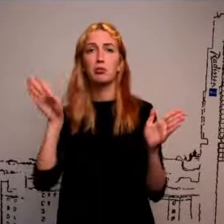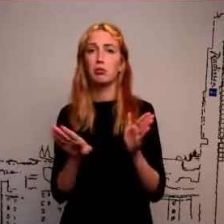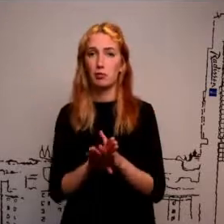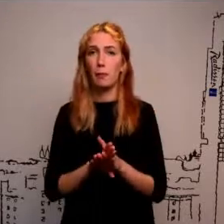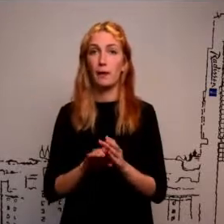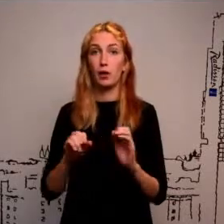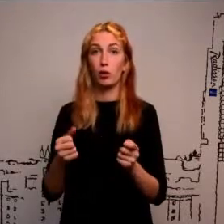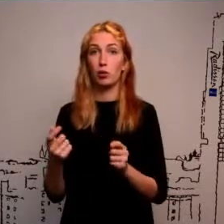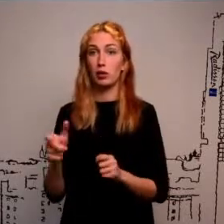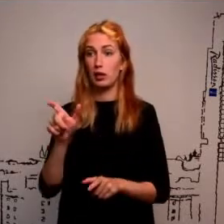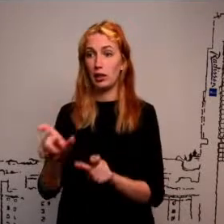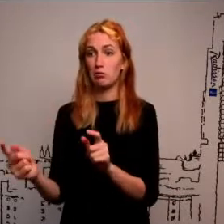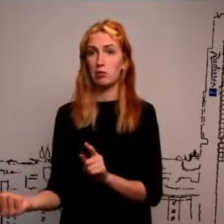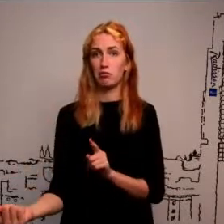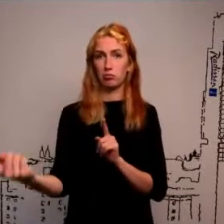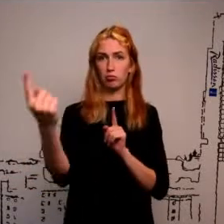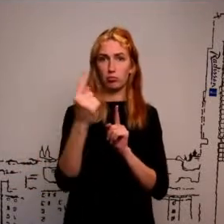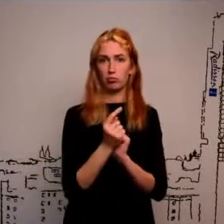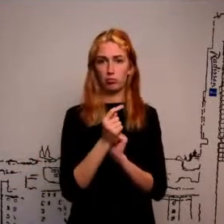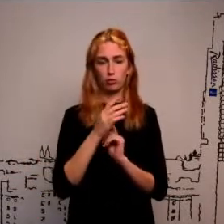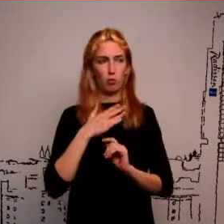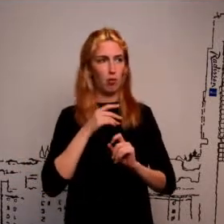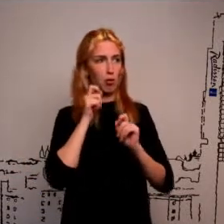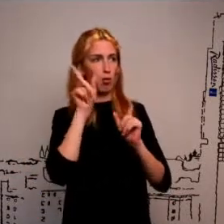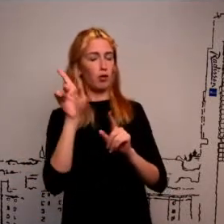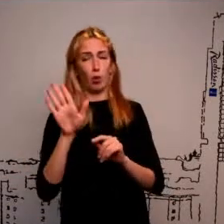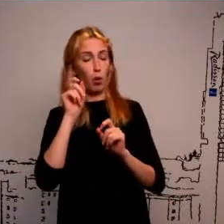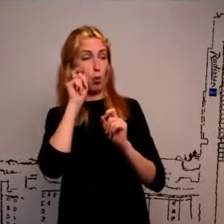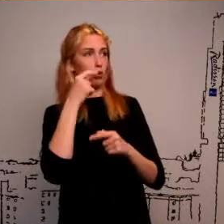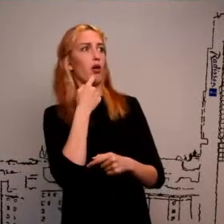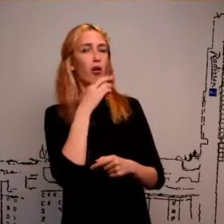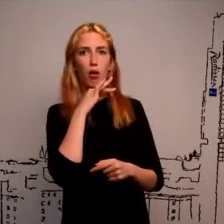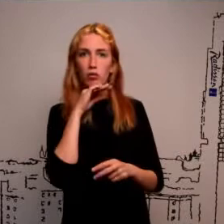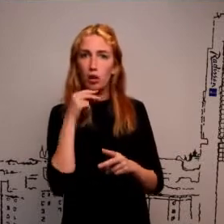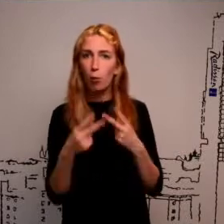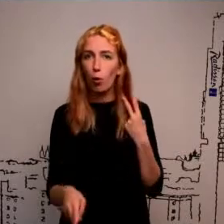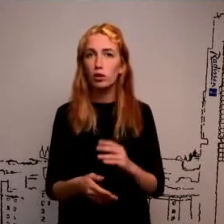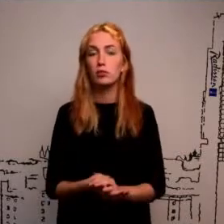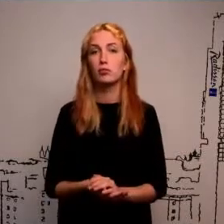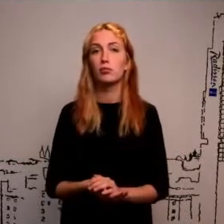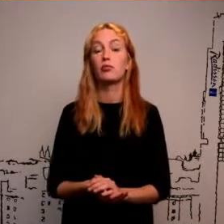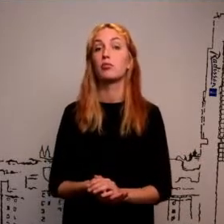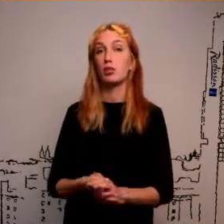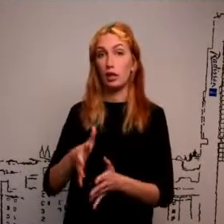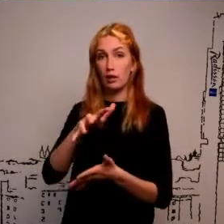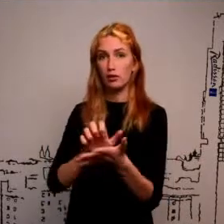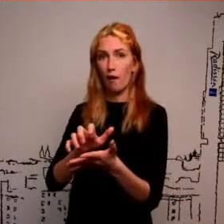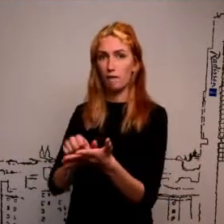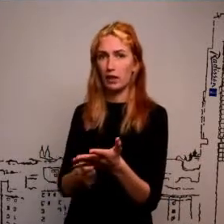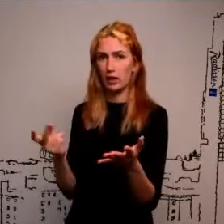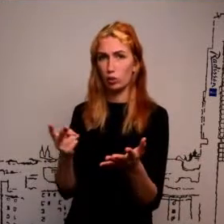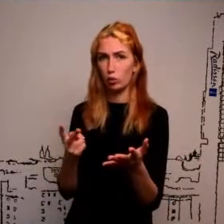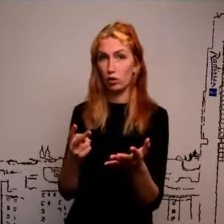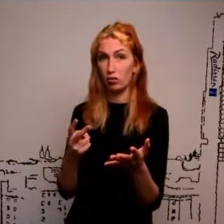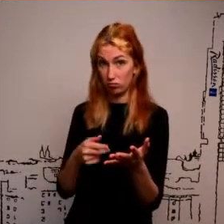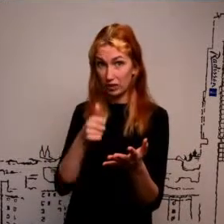et see mitte ei lähe. Oleme selged, sellised trahvid, kas need on Eestis lubatud seaduse